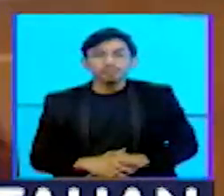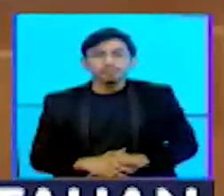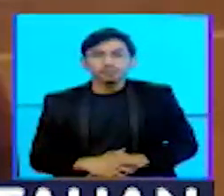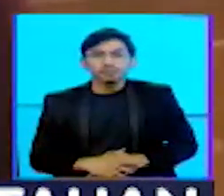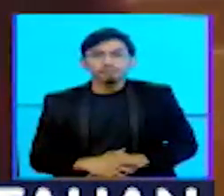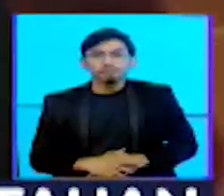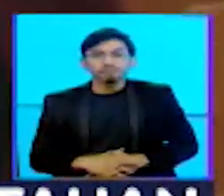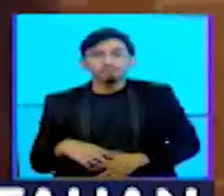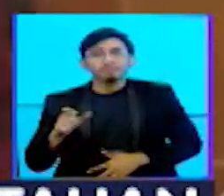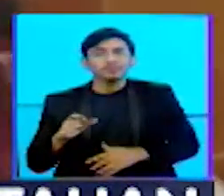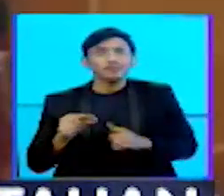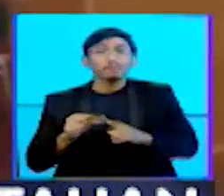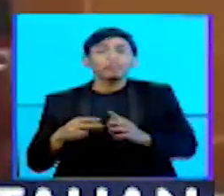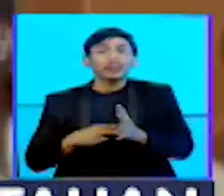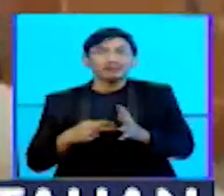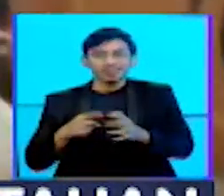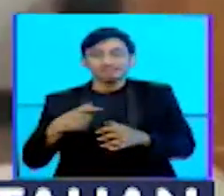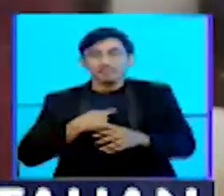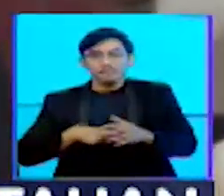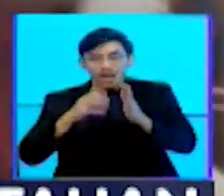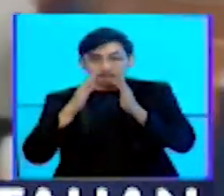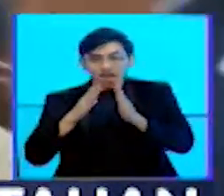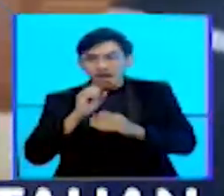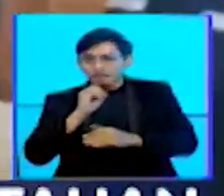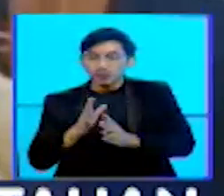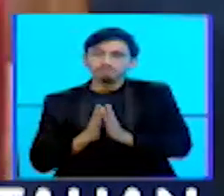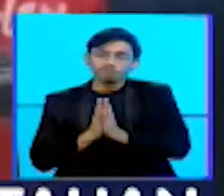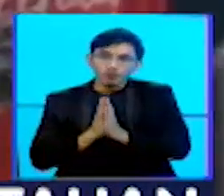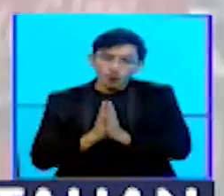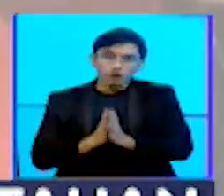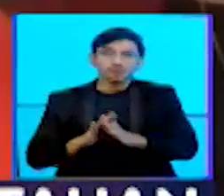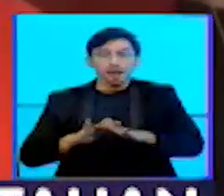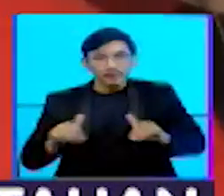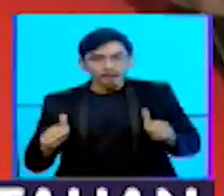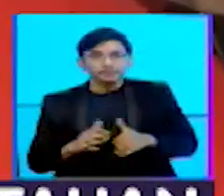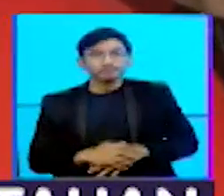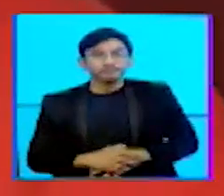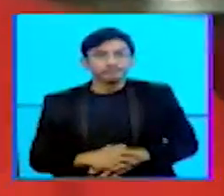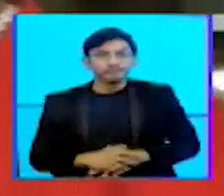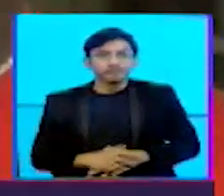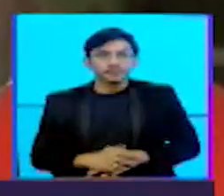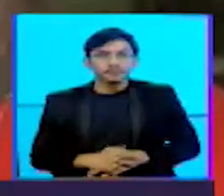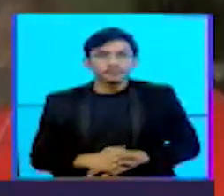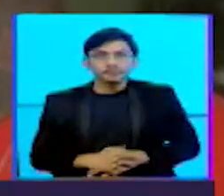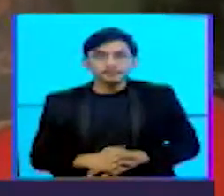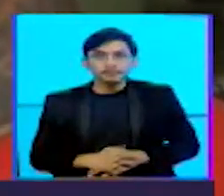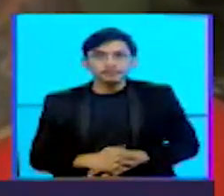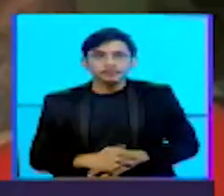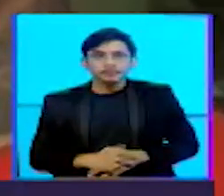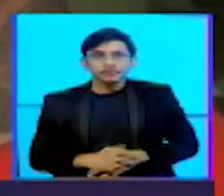upaya damai atas kasus dugaan tindakan pengancaman yang menjerat Jering. Dari pengacara kami tetap